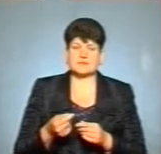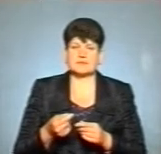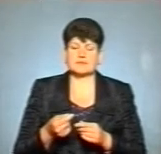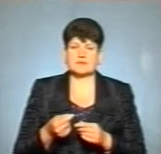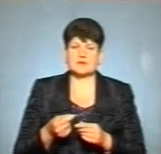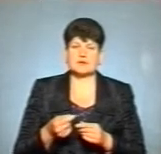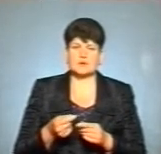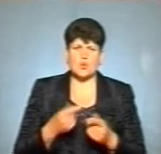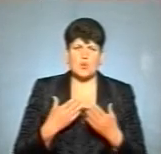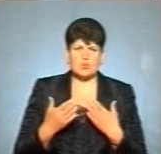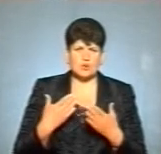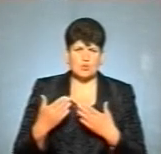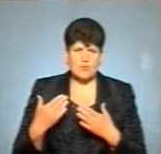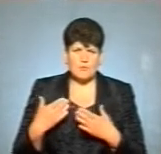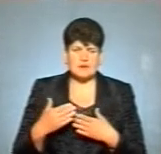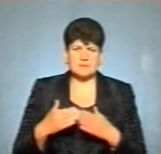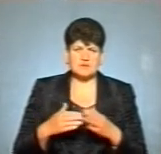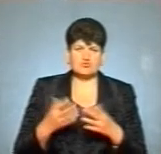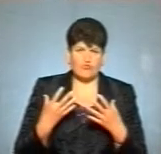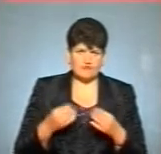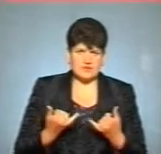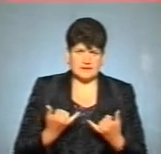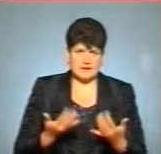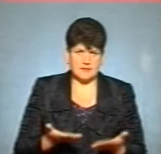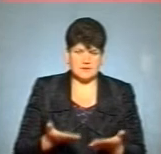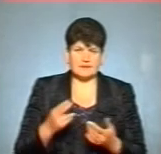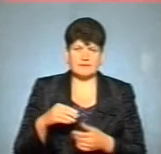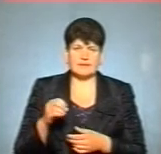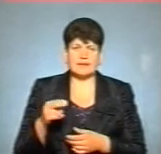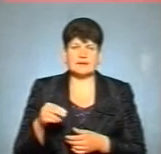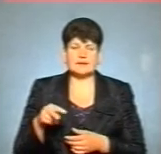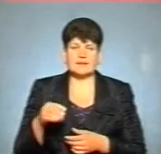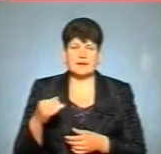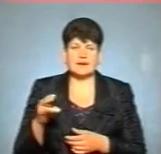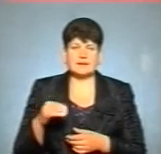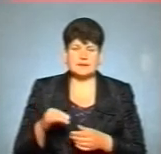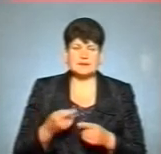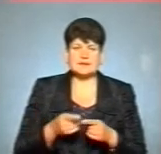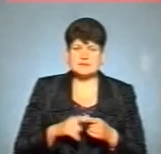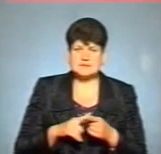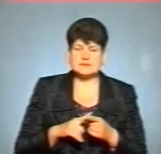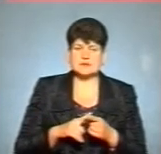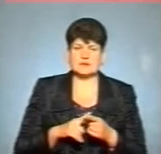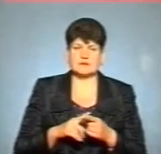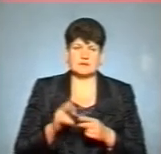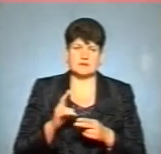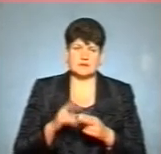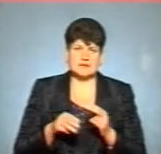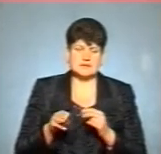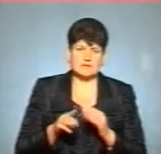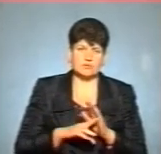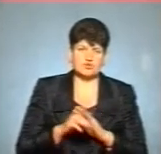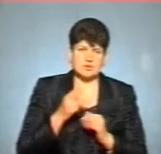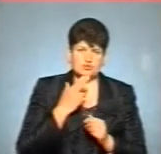І власне, що, тобто комунікувати практично вже треба, тому що дедлайни будь-яких рішень – це кінець травня, напевно, початок червня. Так. Чи вже початок червня – це